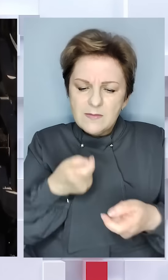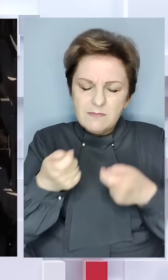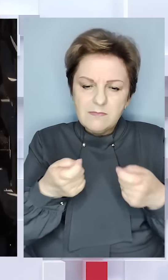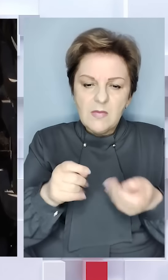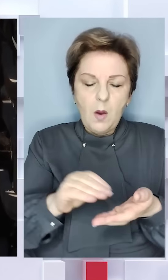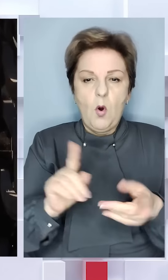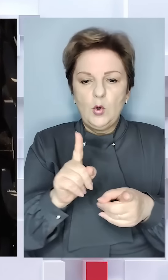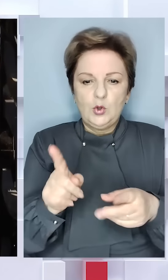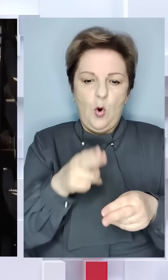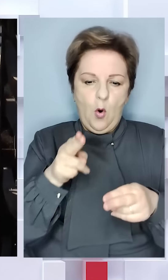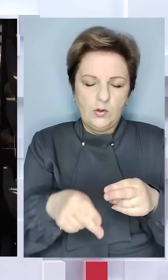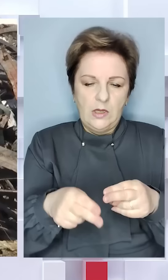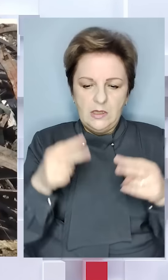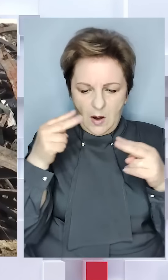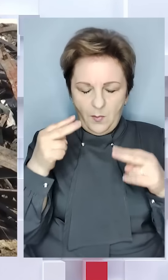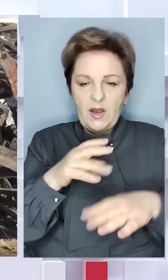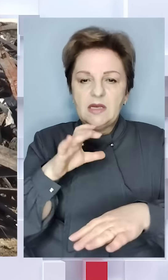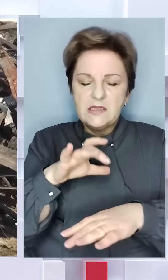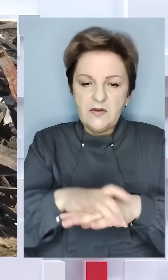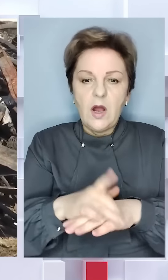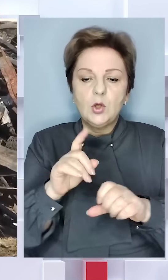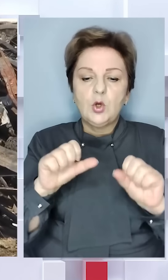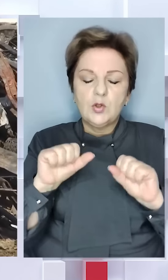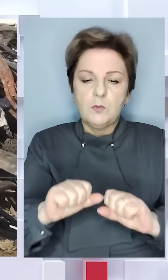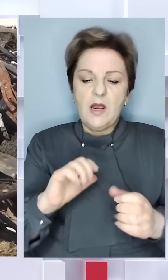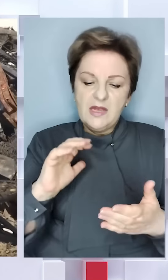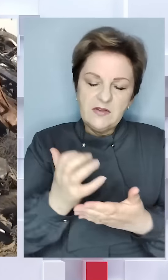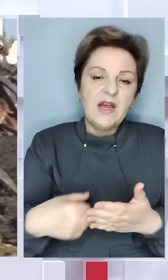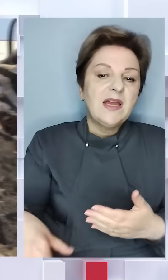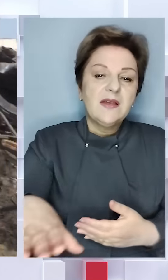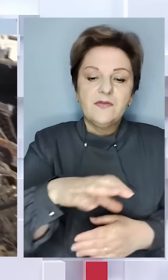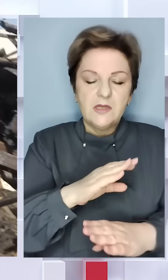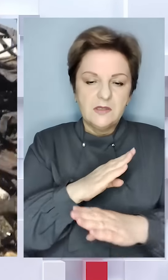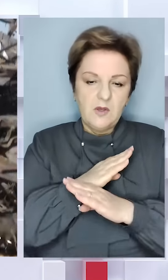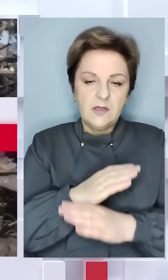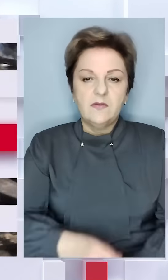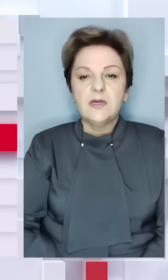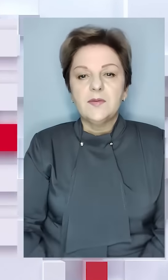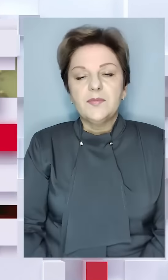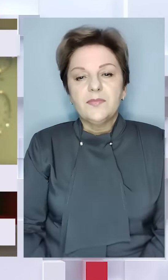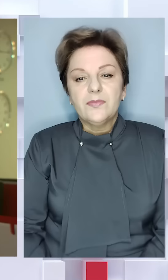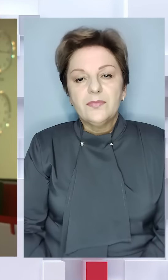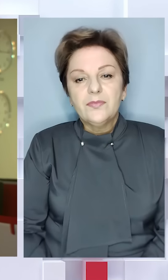аби остаточно пересвідчитися, що змогли відшукати усіх загиблих.